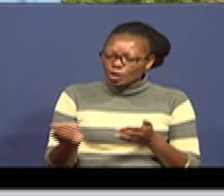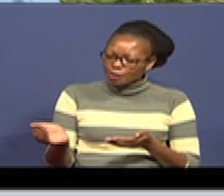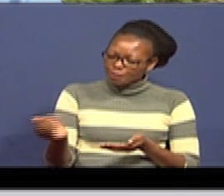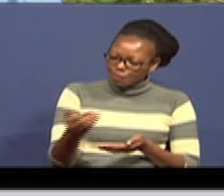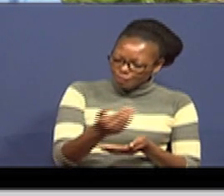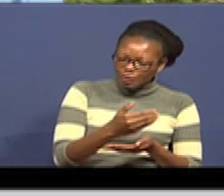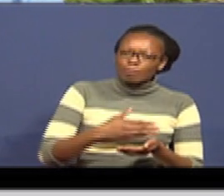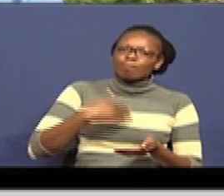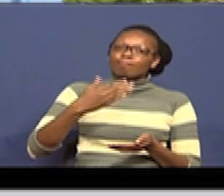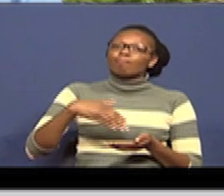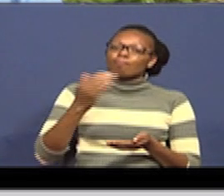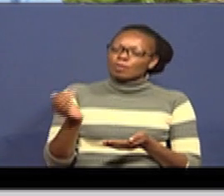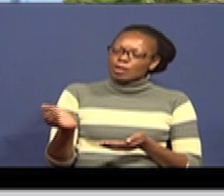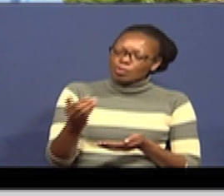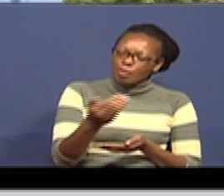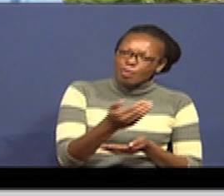unachuna muda mrefu.